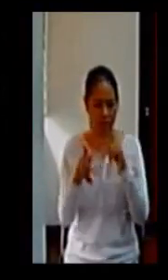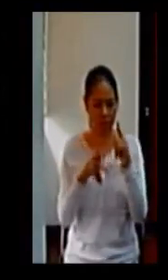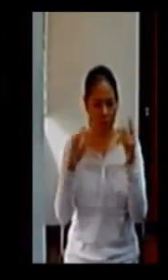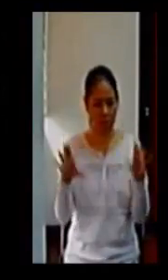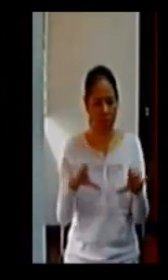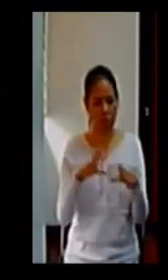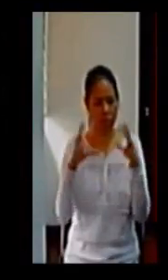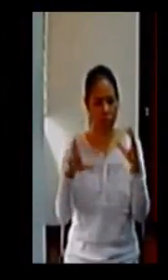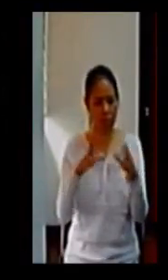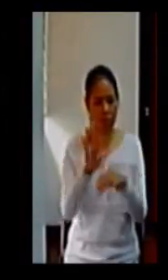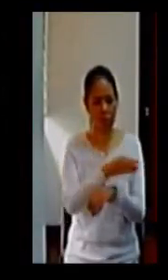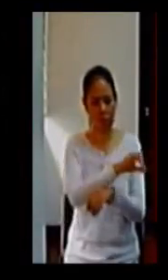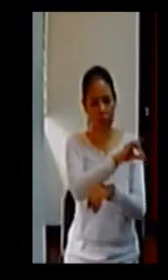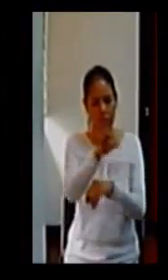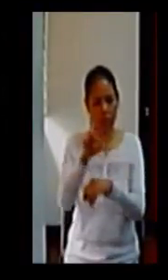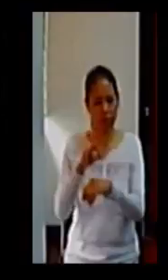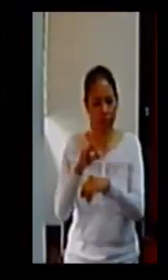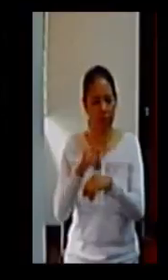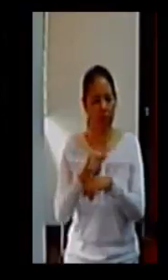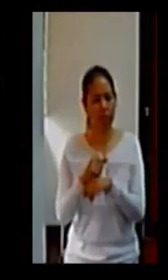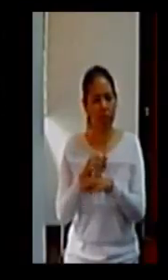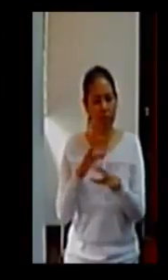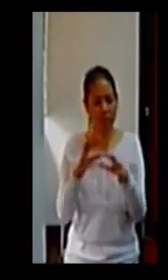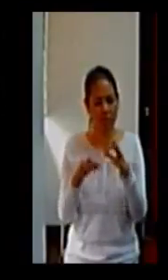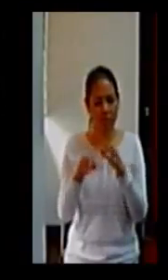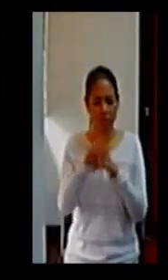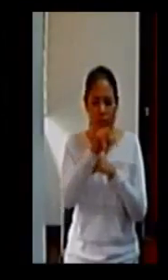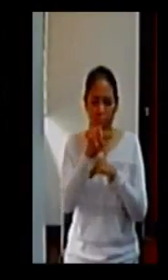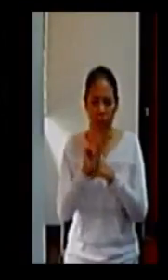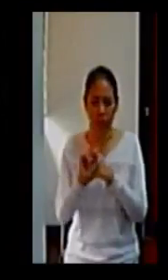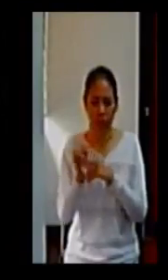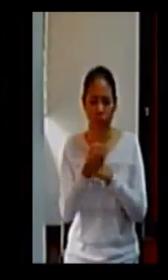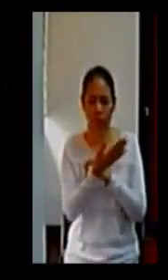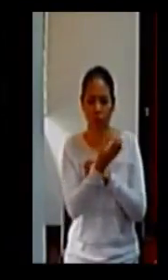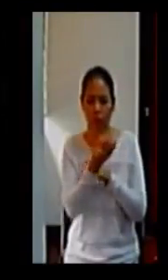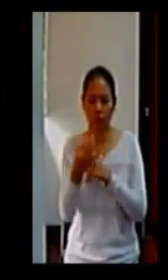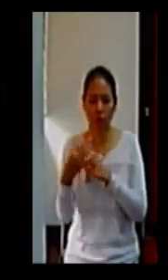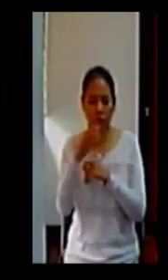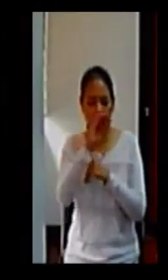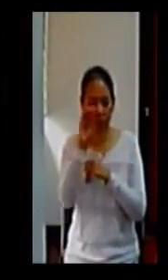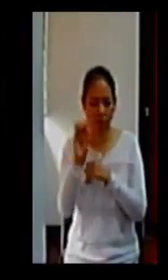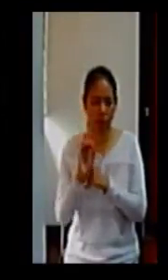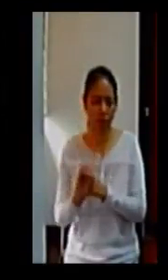sa field. Kung tinatanong mo kung ilang porsyento ang